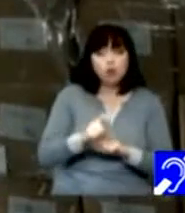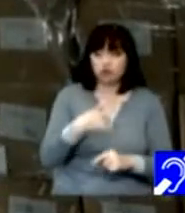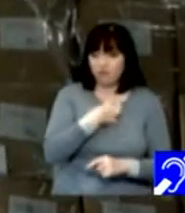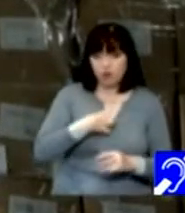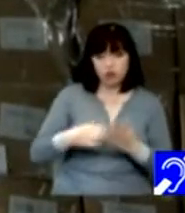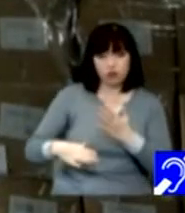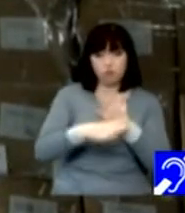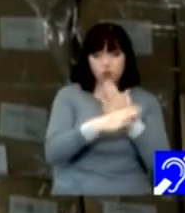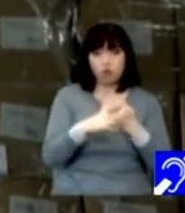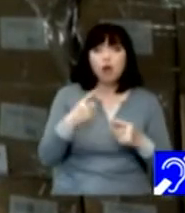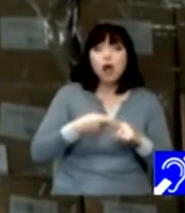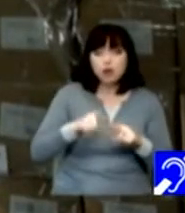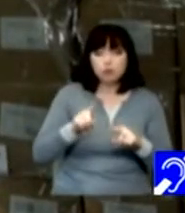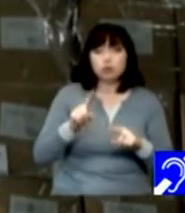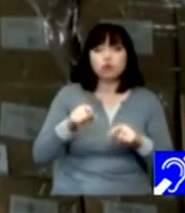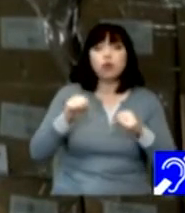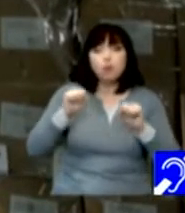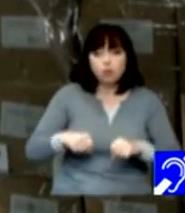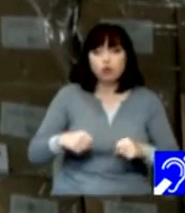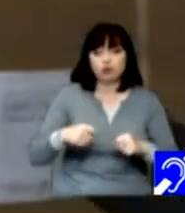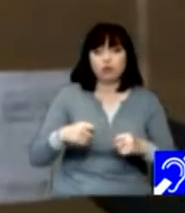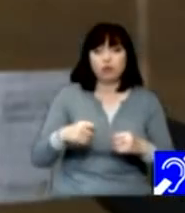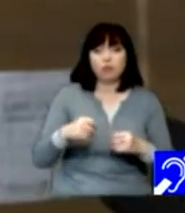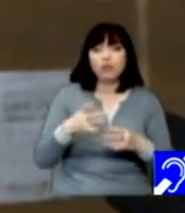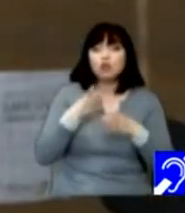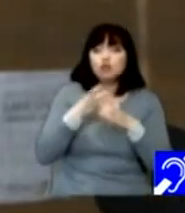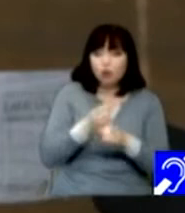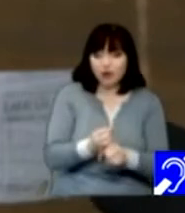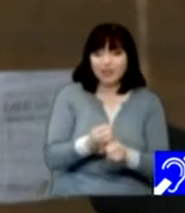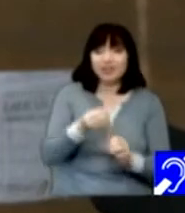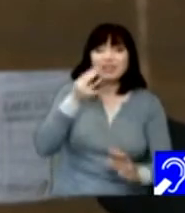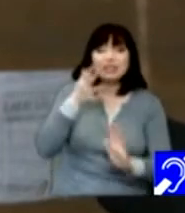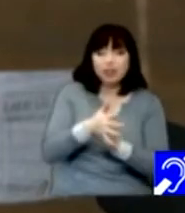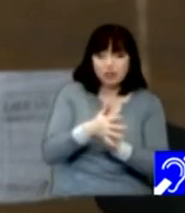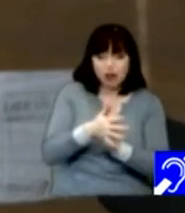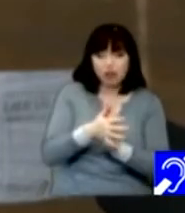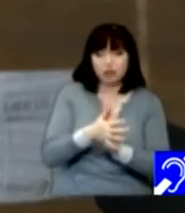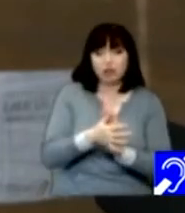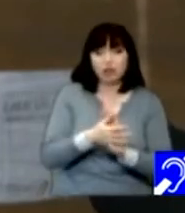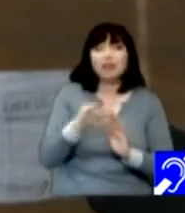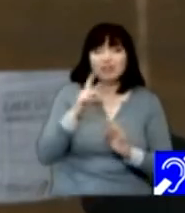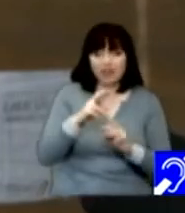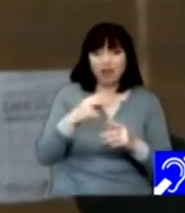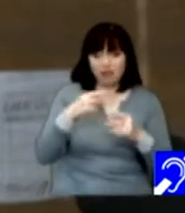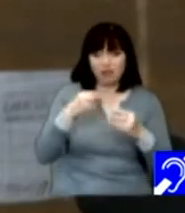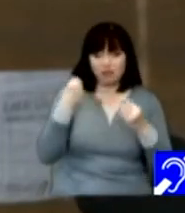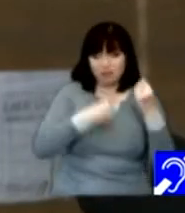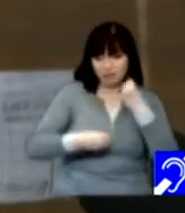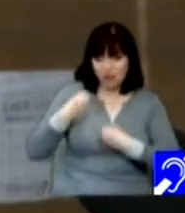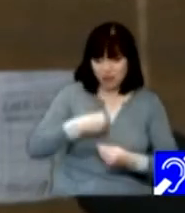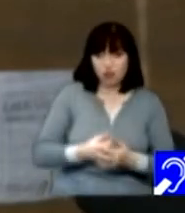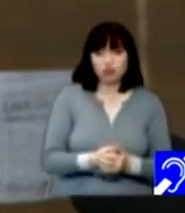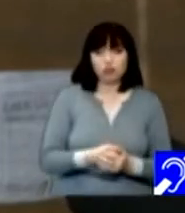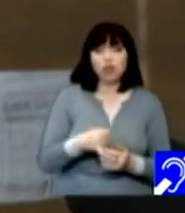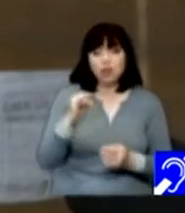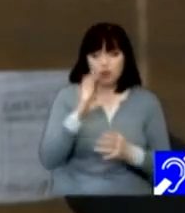deoarece ne va permite ca să reducem din costurile cheltuite pe echipament și respectiv vor